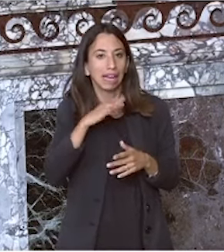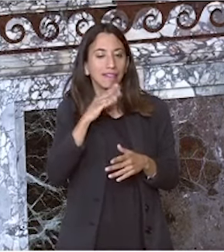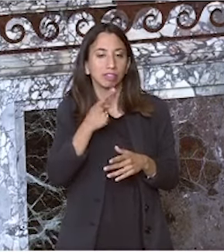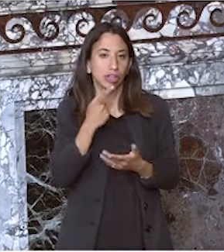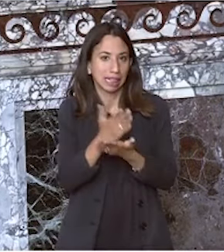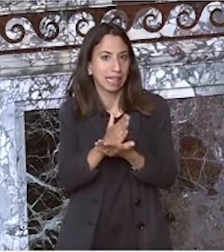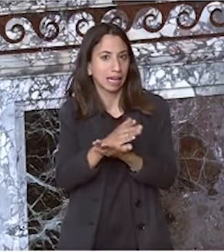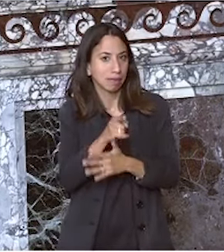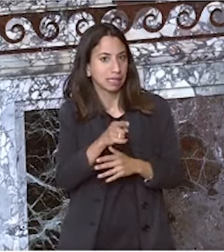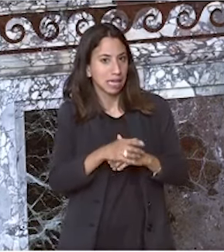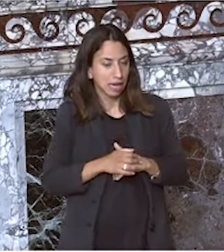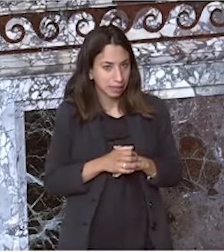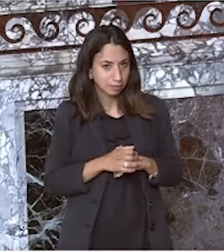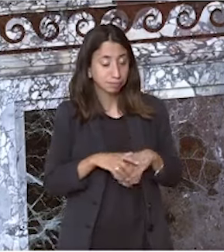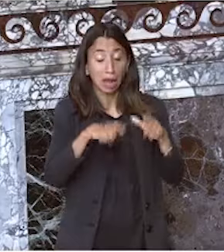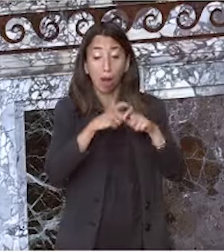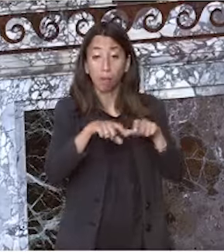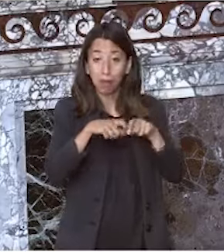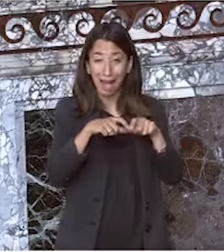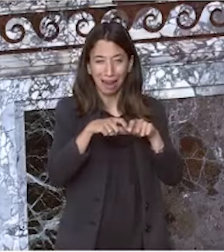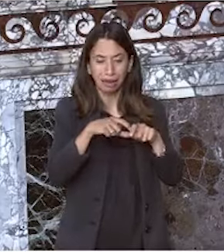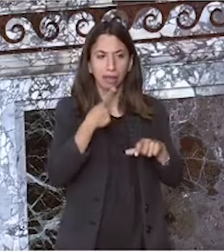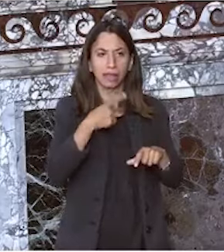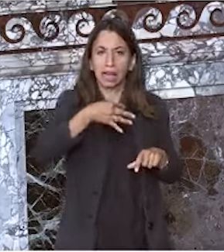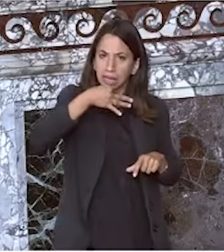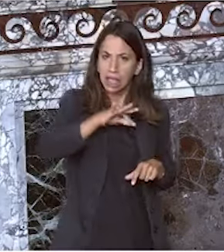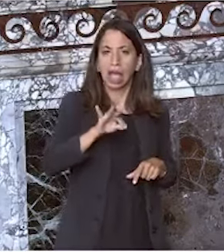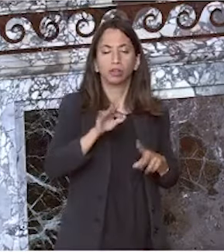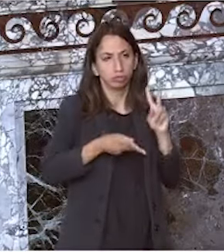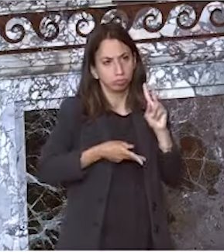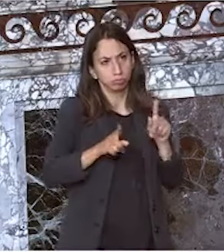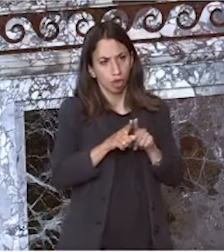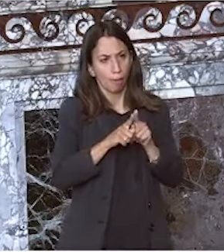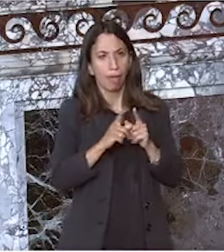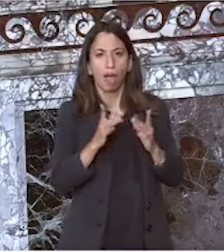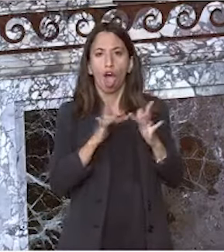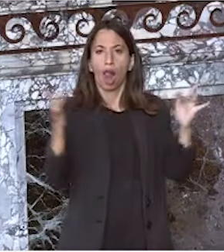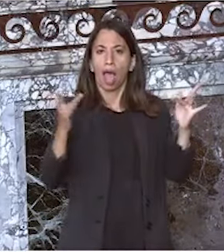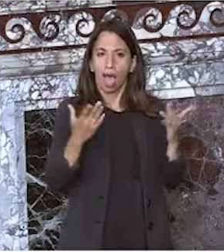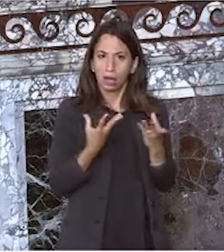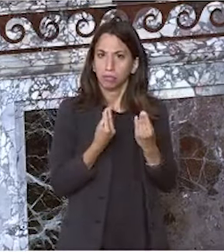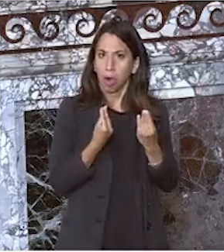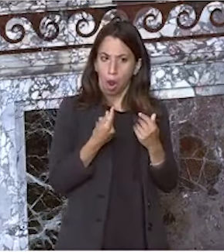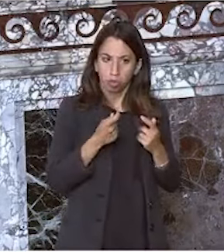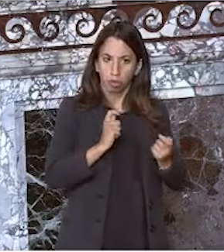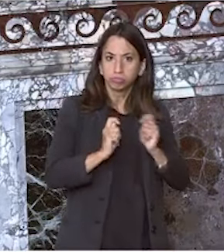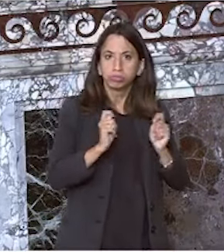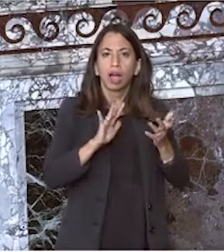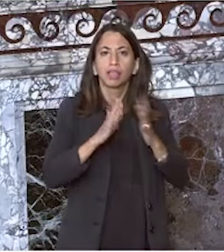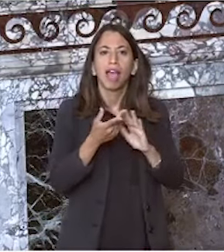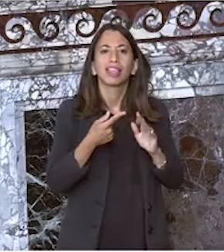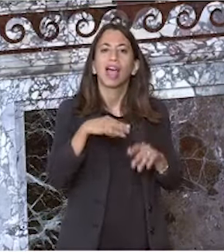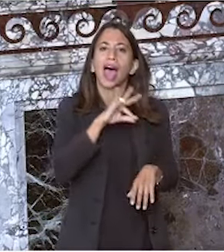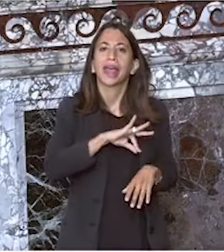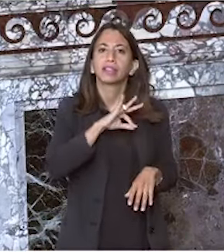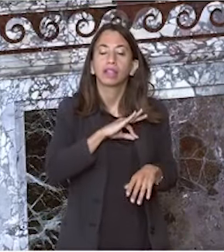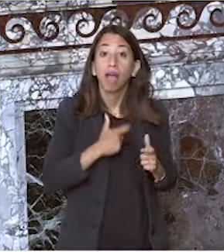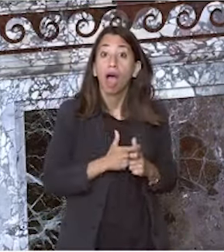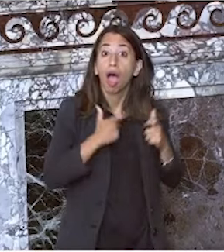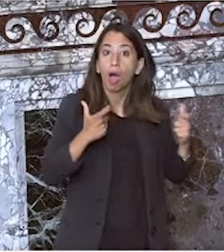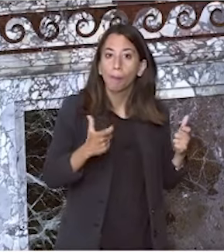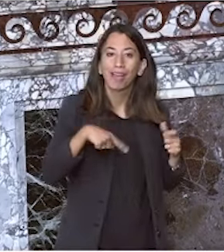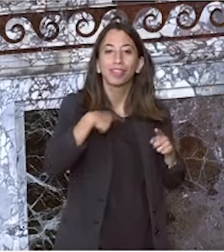clientela. Le banche con maggiore capacità di operare online mostrano in media una maggiore redditività, una